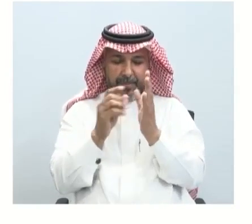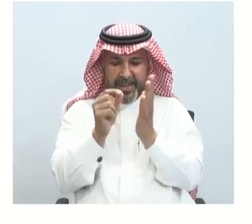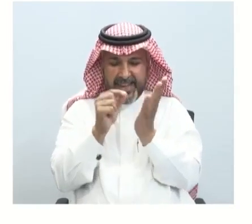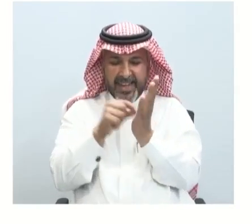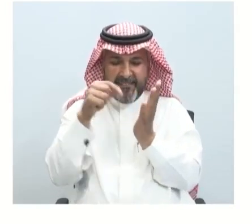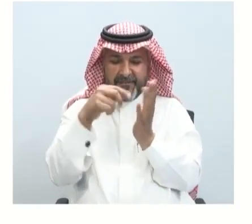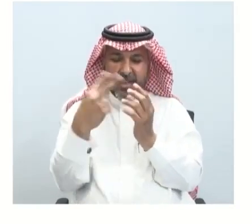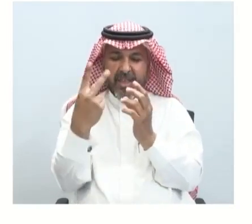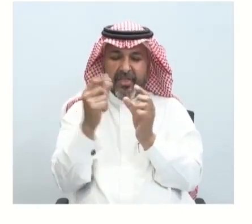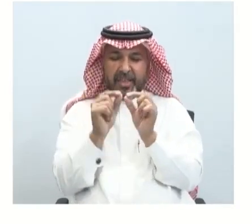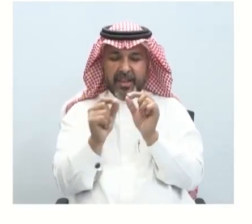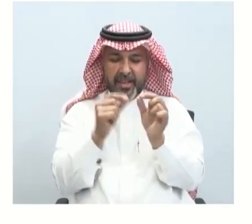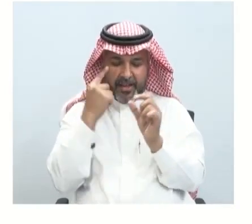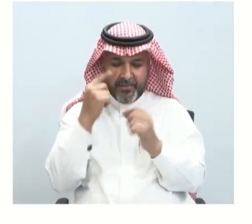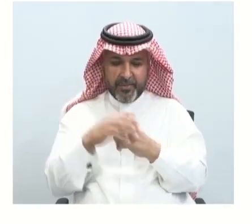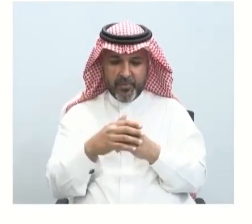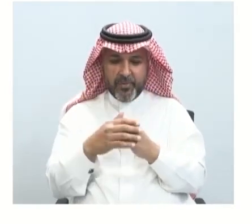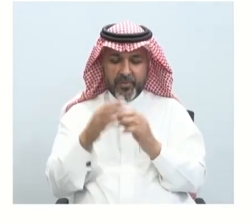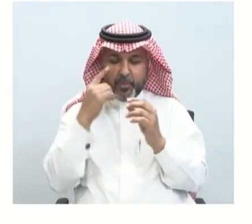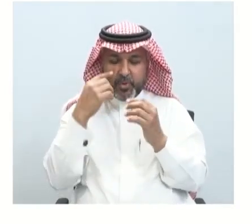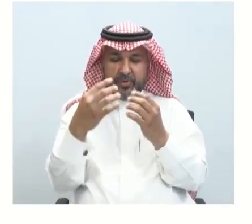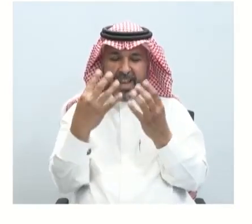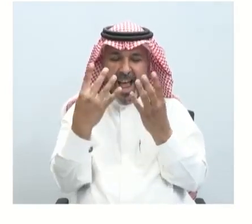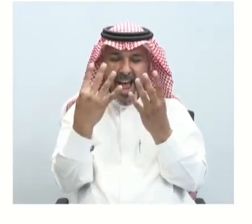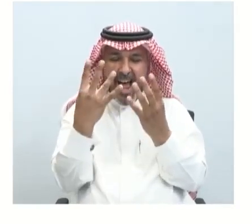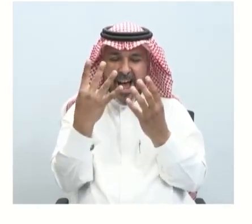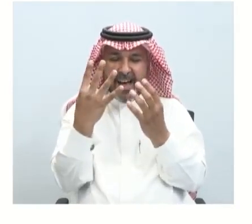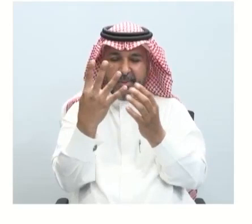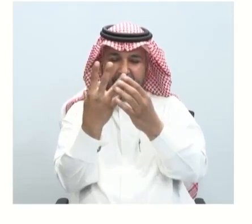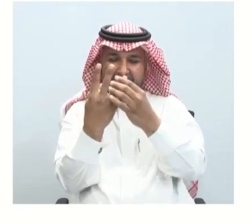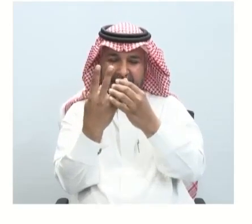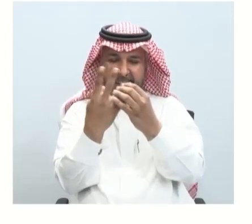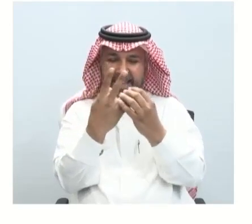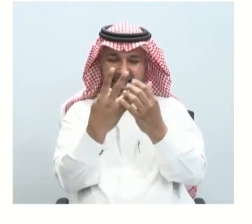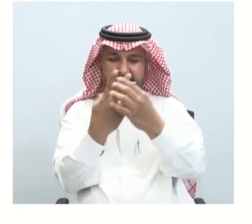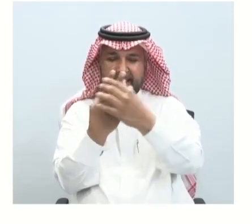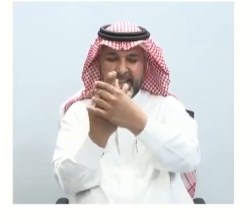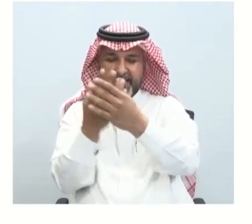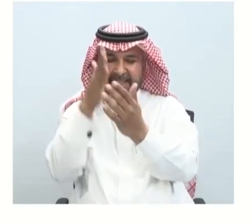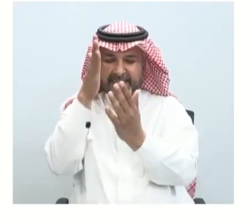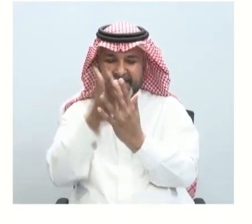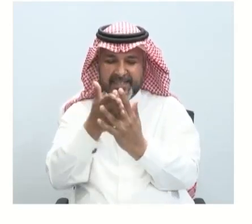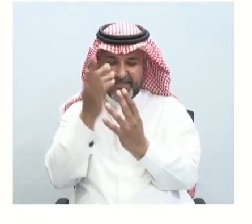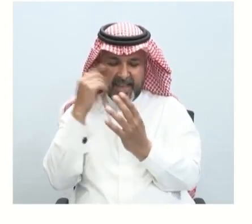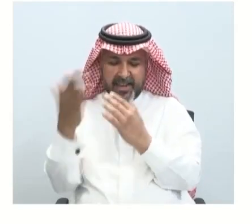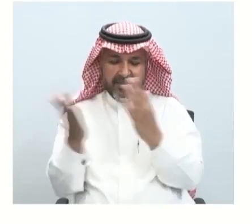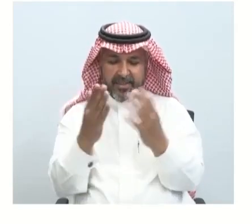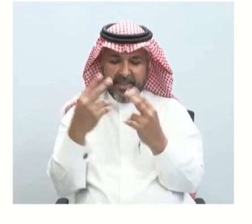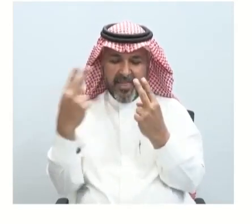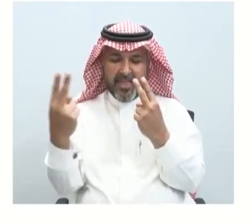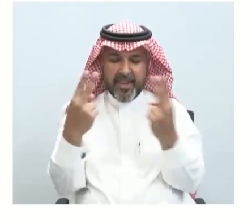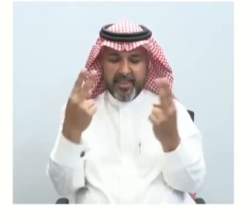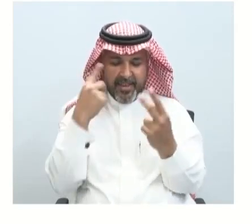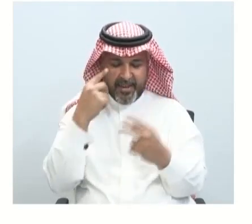لدينا اربعه من هذه الكروموسومات المتماثله كل خليه الان نشاهد كل قطب يحوي نصف العدد كل قطب به اثنين من